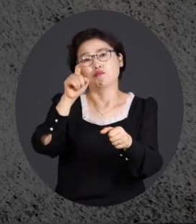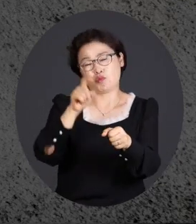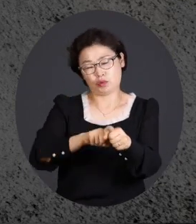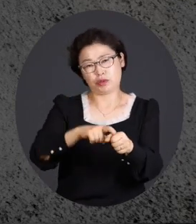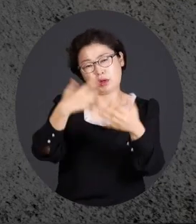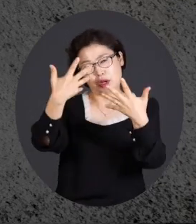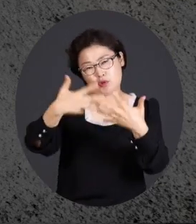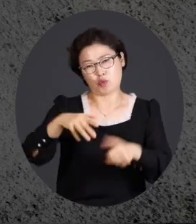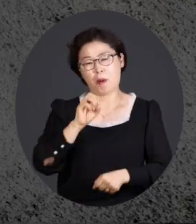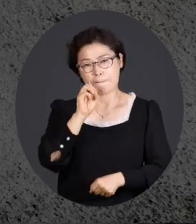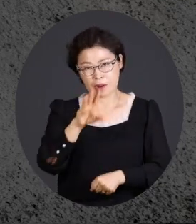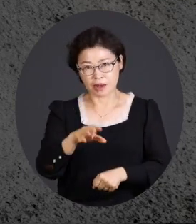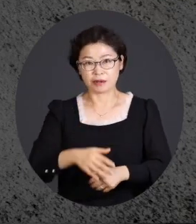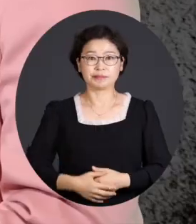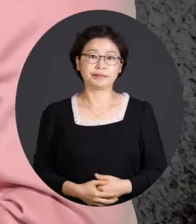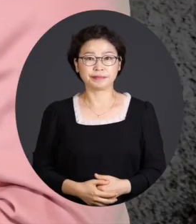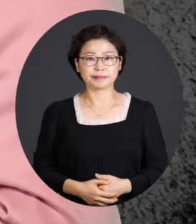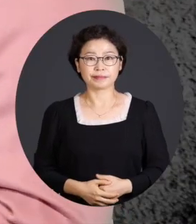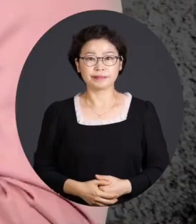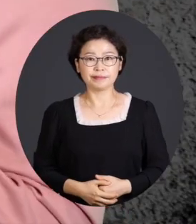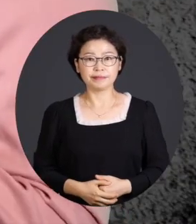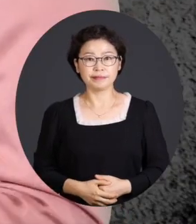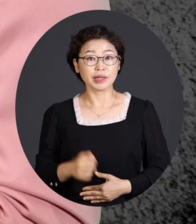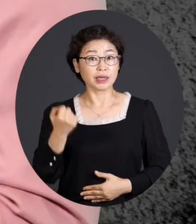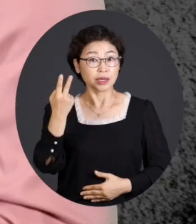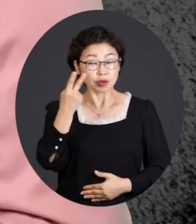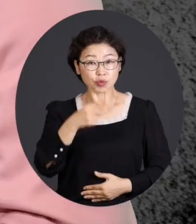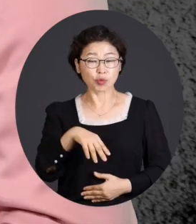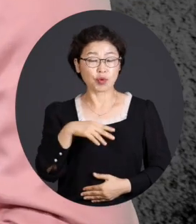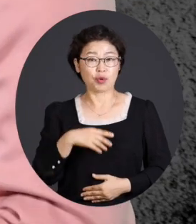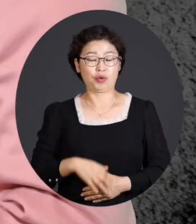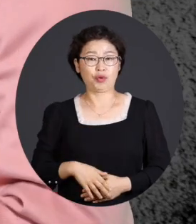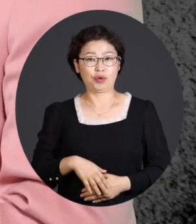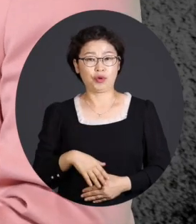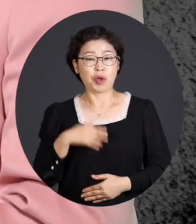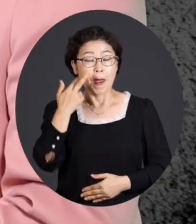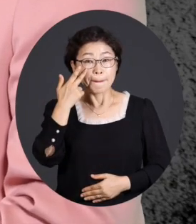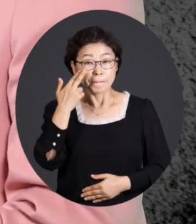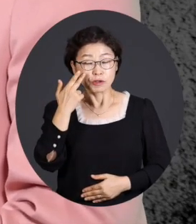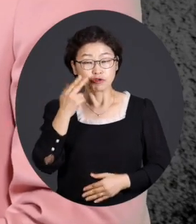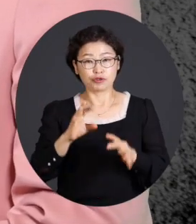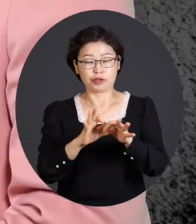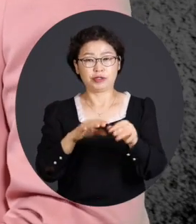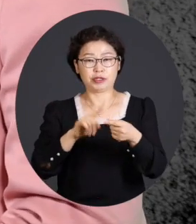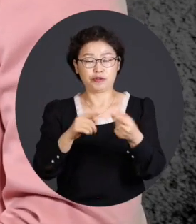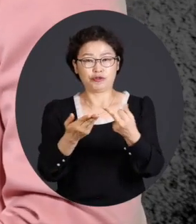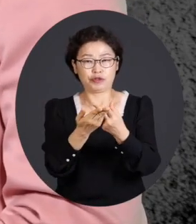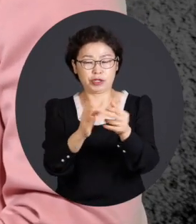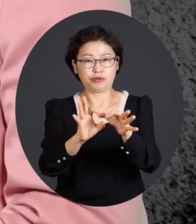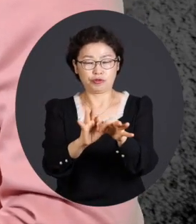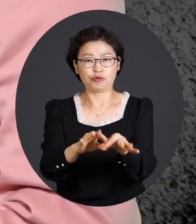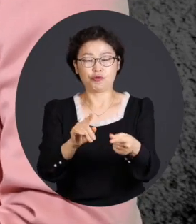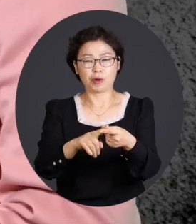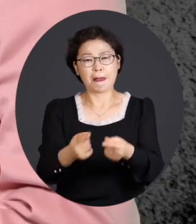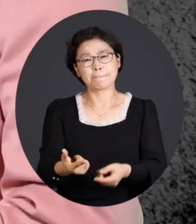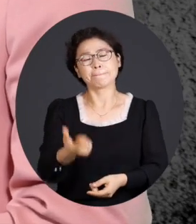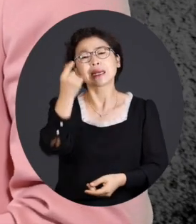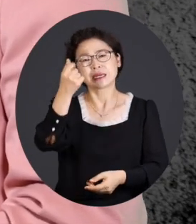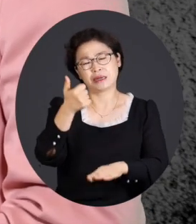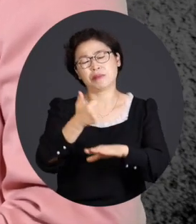위해서라는 명목을 내세웁니다. 그리고 주한미 군사고문단 역시 이 제주 사태를